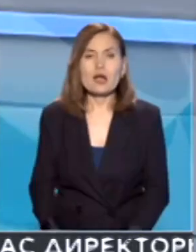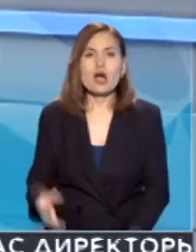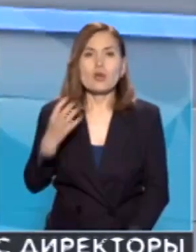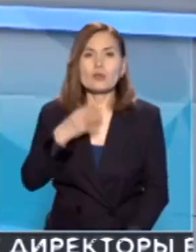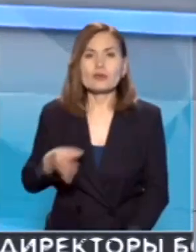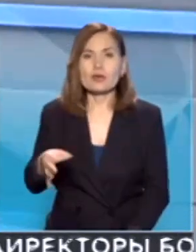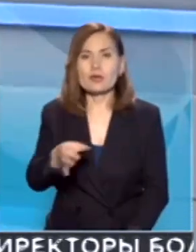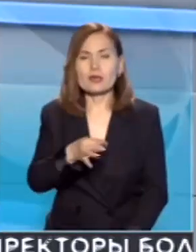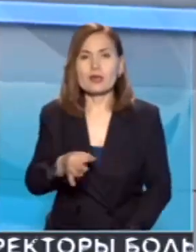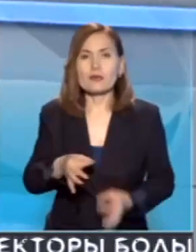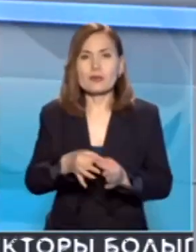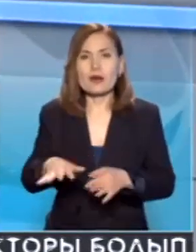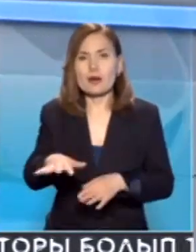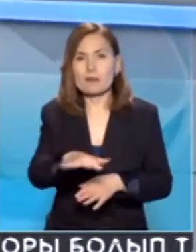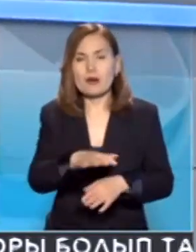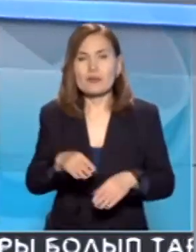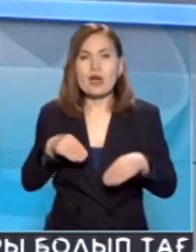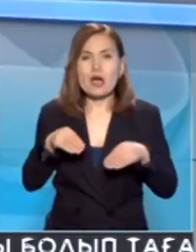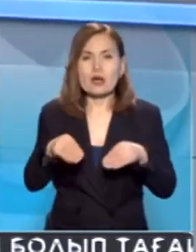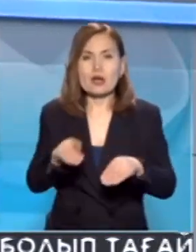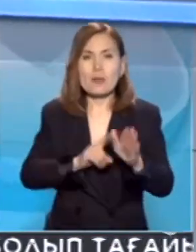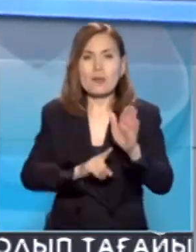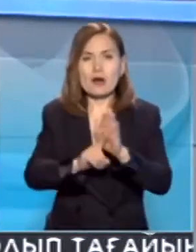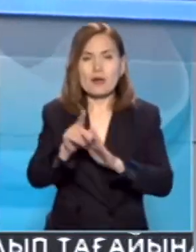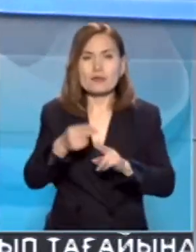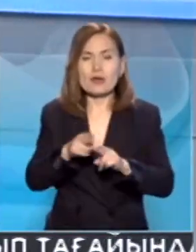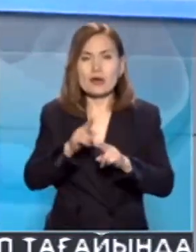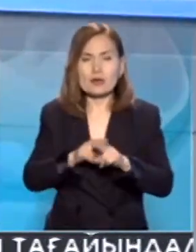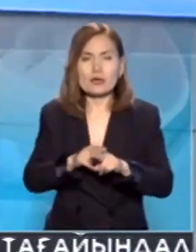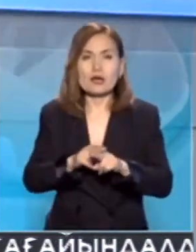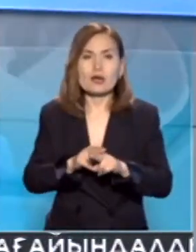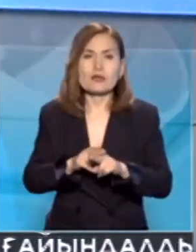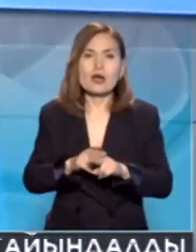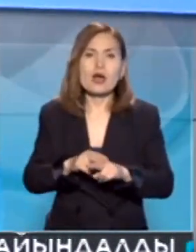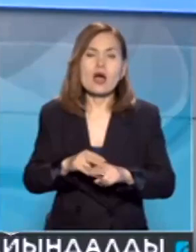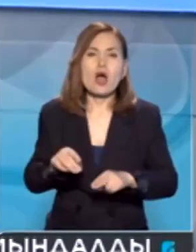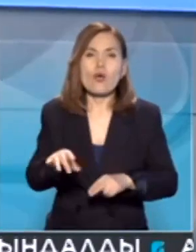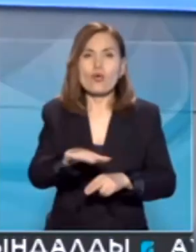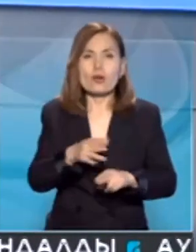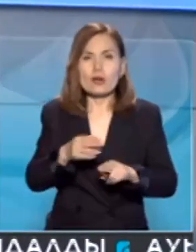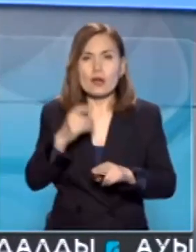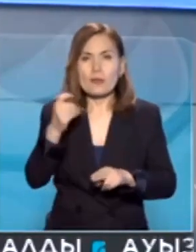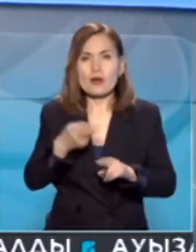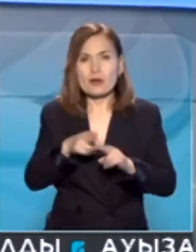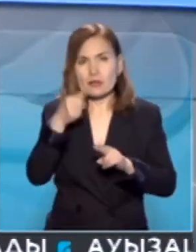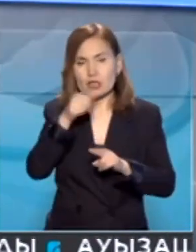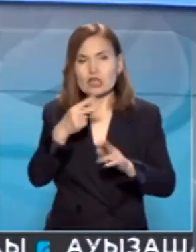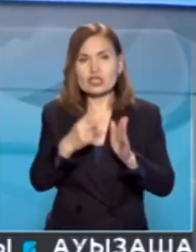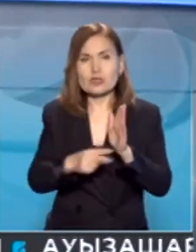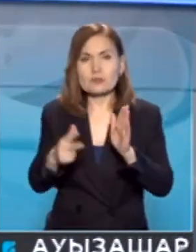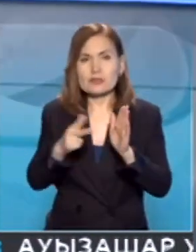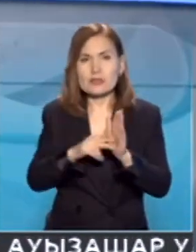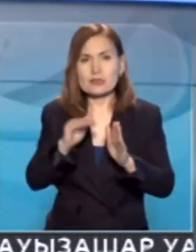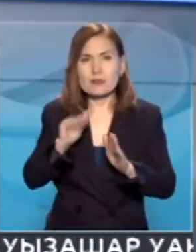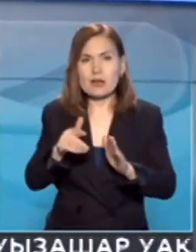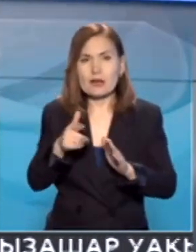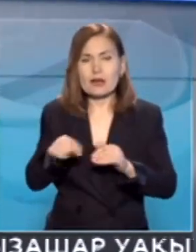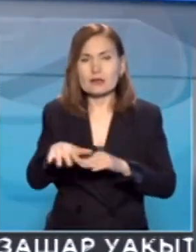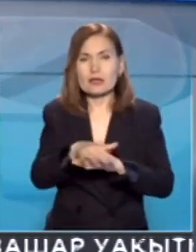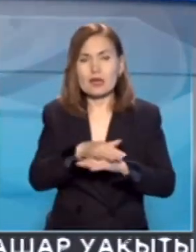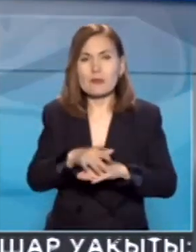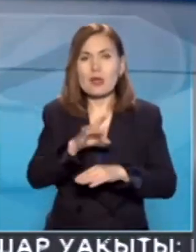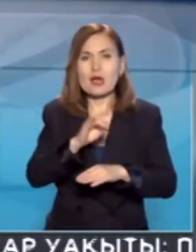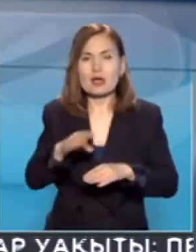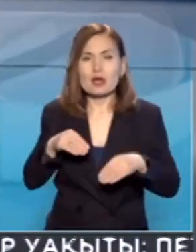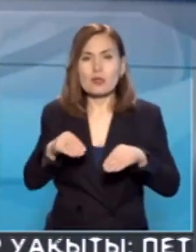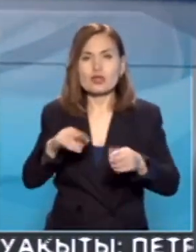Ал Қызылорда облысы Шел ауданында егін науқаны басталып, алғашқы дән себілді. Өңір диқандары биыл 78 мың гектардан астам алқапқа күріш